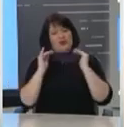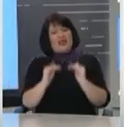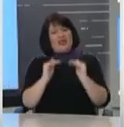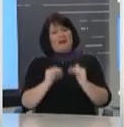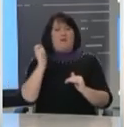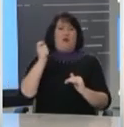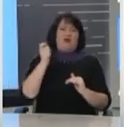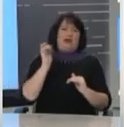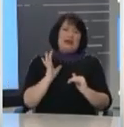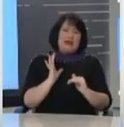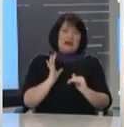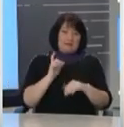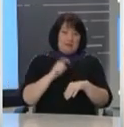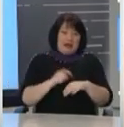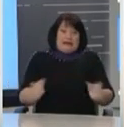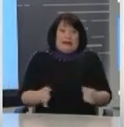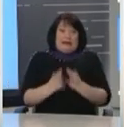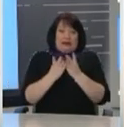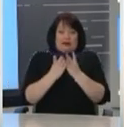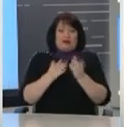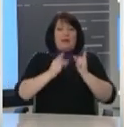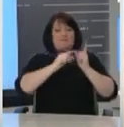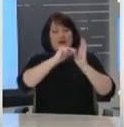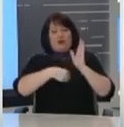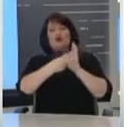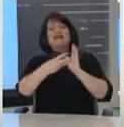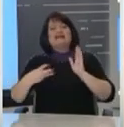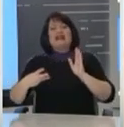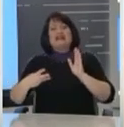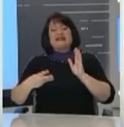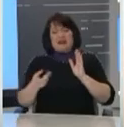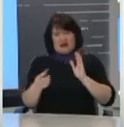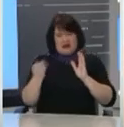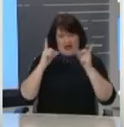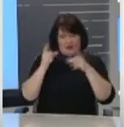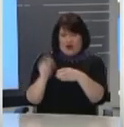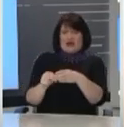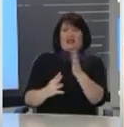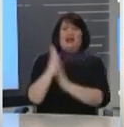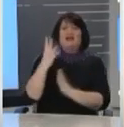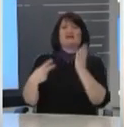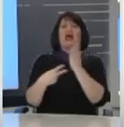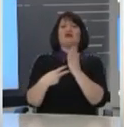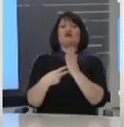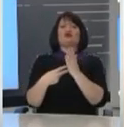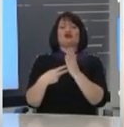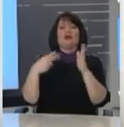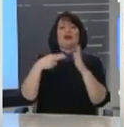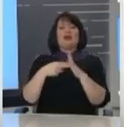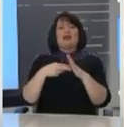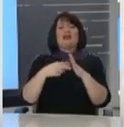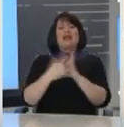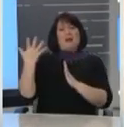άλλωστε συμπτωματικό ότι αυτό το μνημόνιο του ΣΥΡΙΖΑ το ψηφίσατε κι εσείς στις 14 Αυγούστου